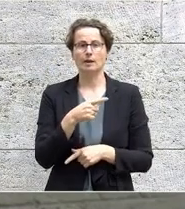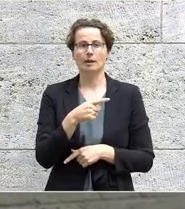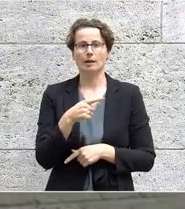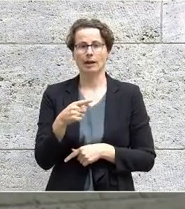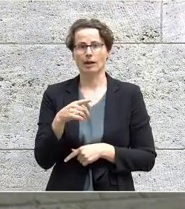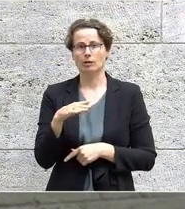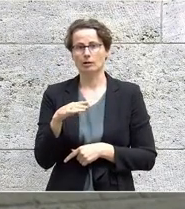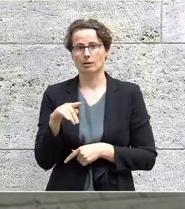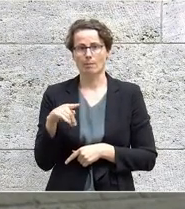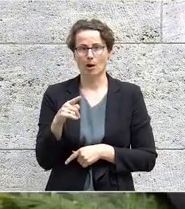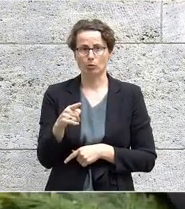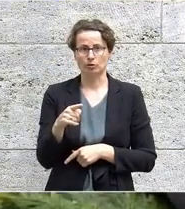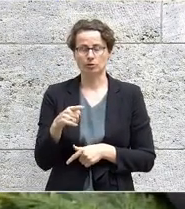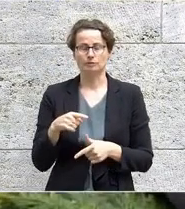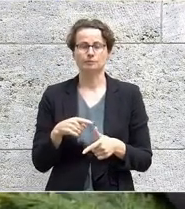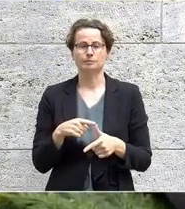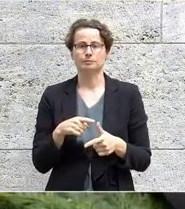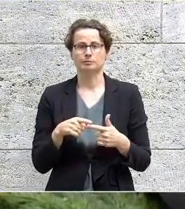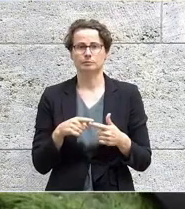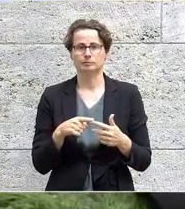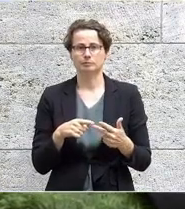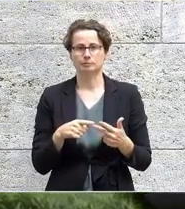Georg Maus,